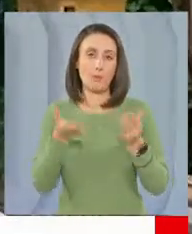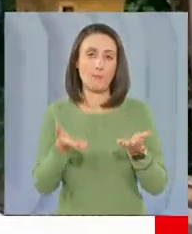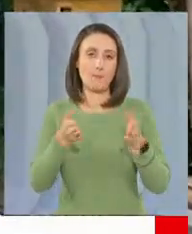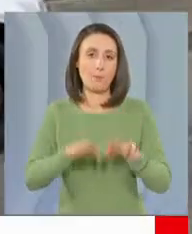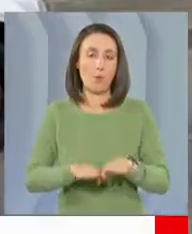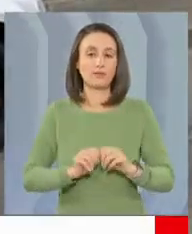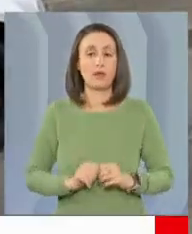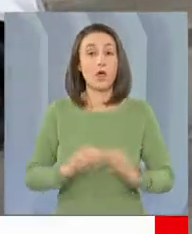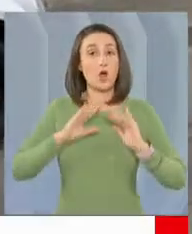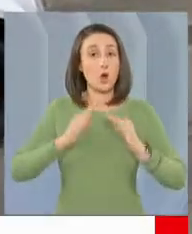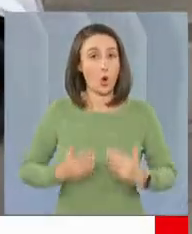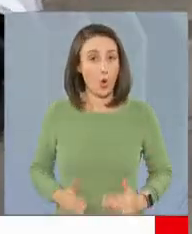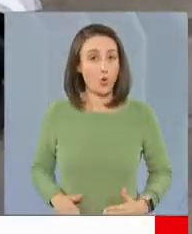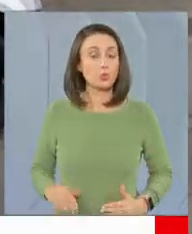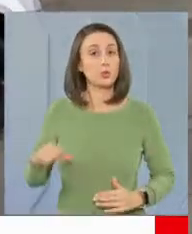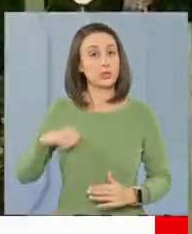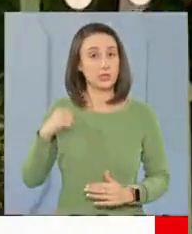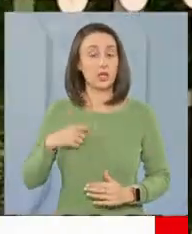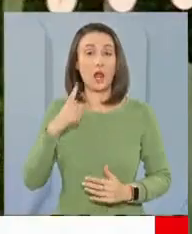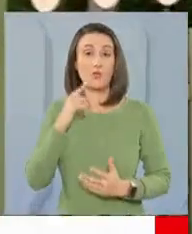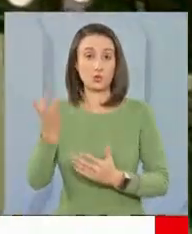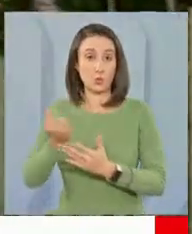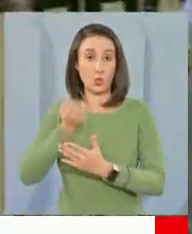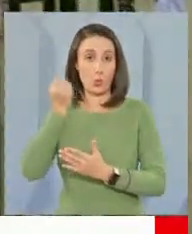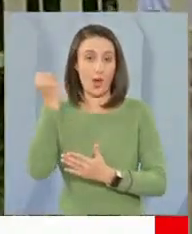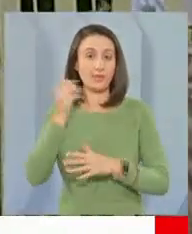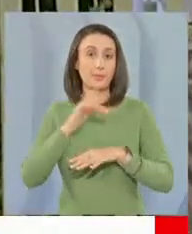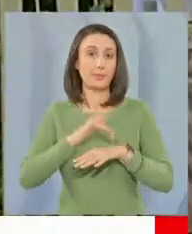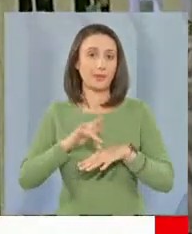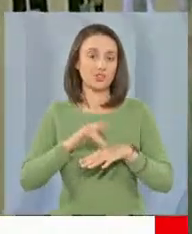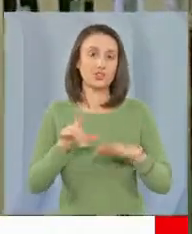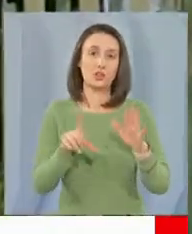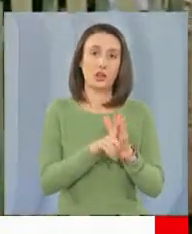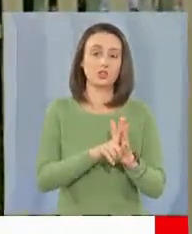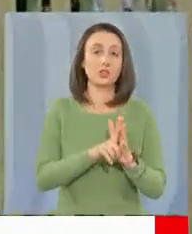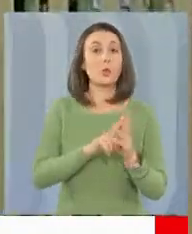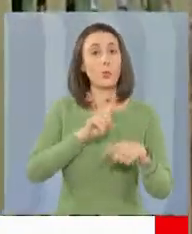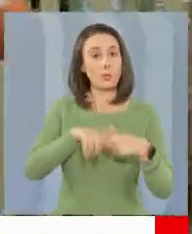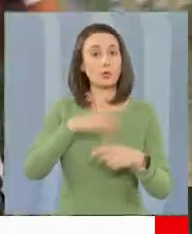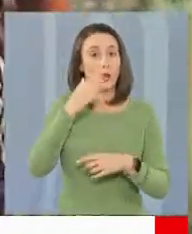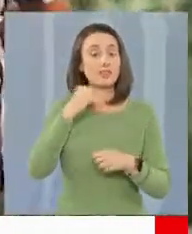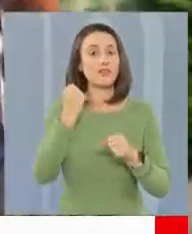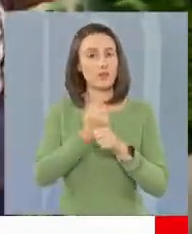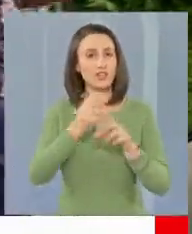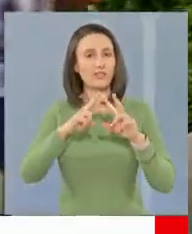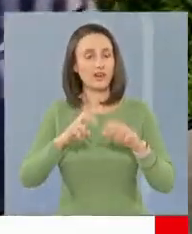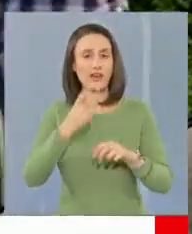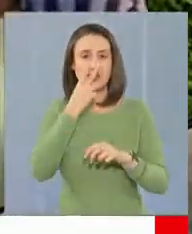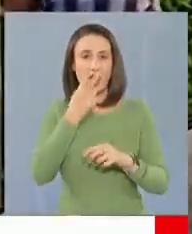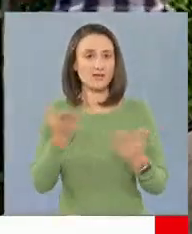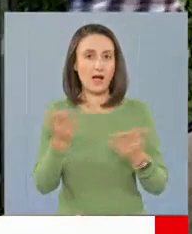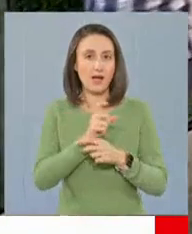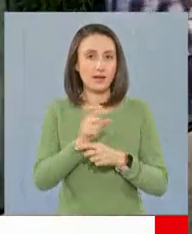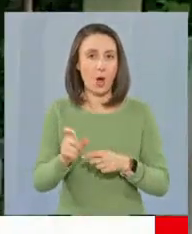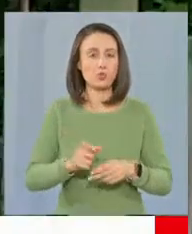care a avut loc trupul neînsuflețit al tânărului a fost ridicat de către medicii legiști iar în următoarele zile vor face necropsia pentru a putea